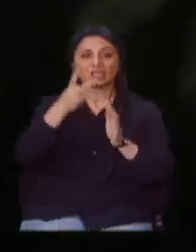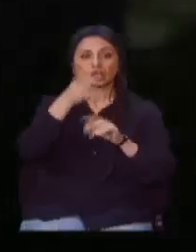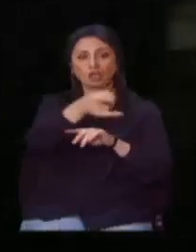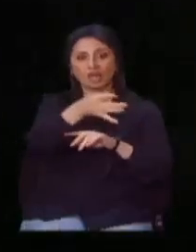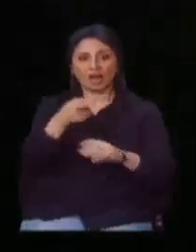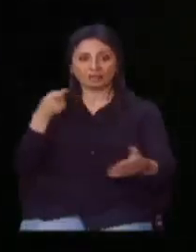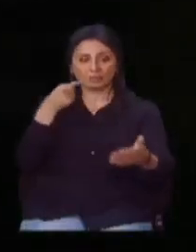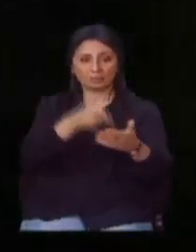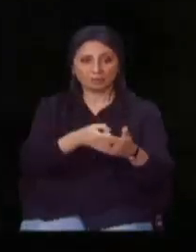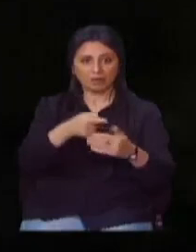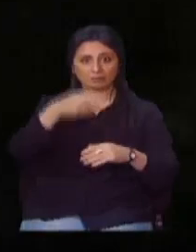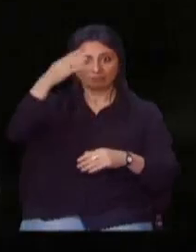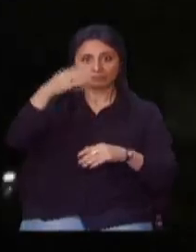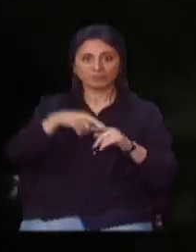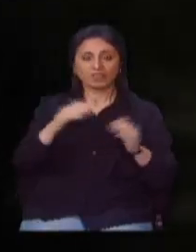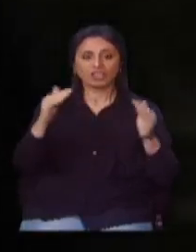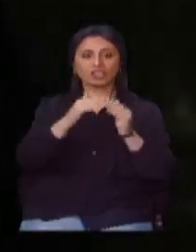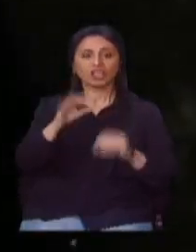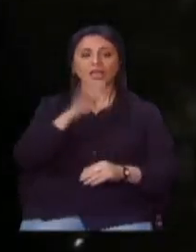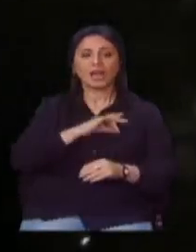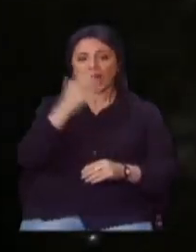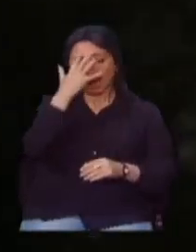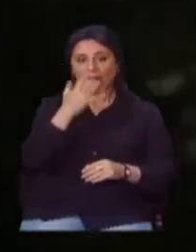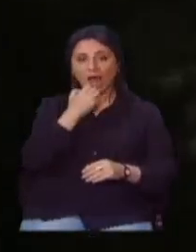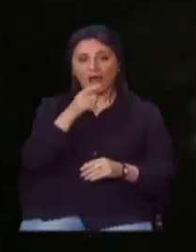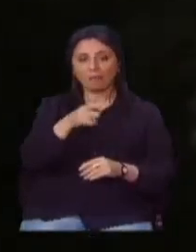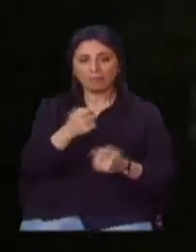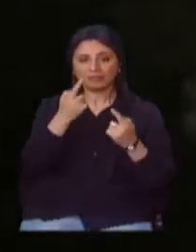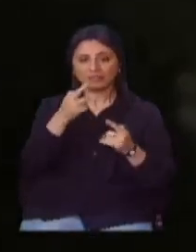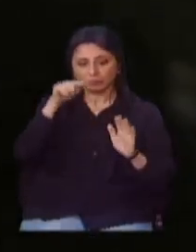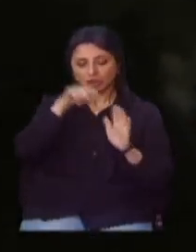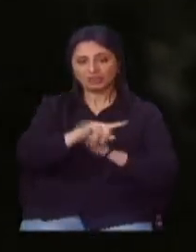raketa esrola Israelshi atskhadebe rom shenoba gamoiqeneboda Hamasis elituri